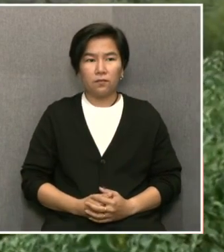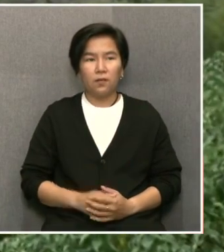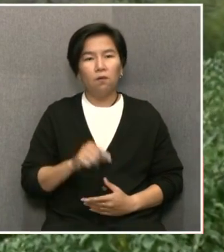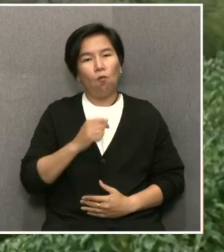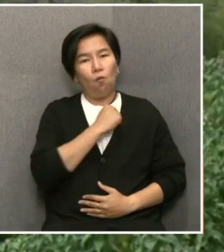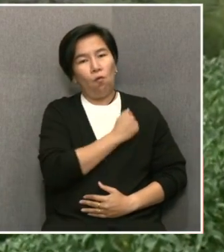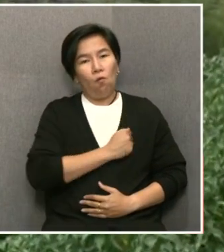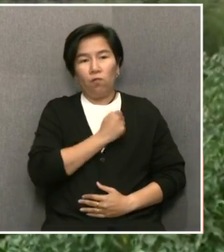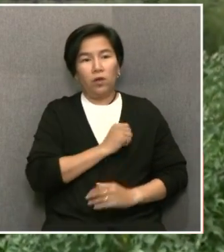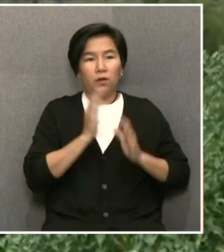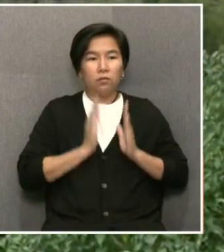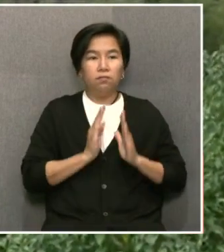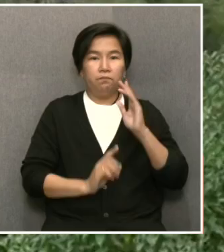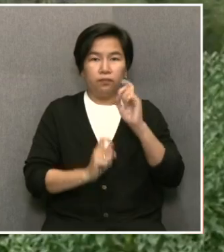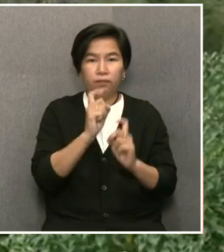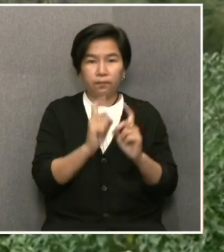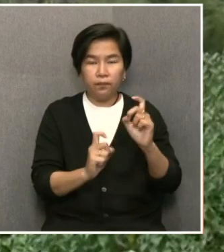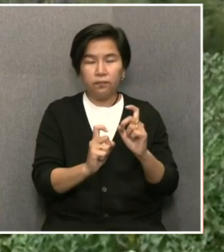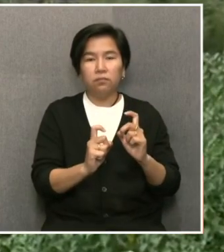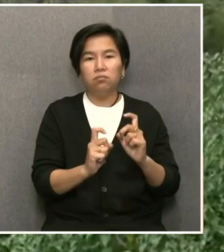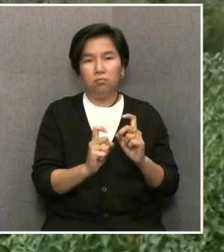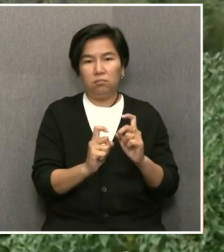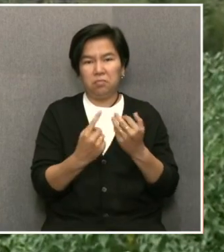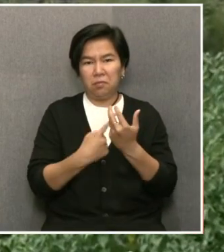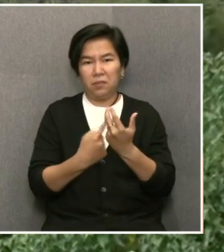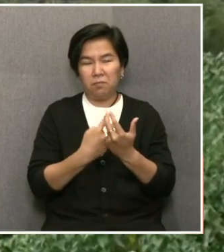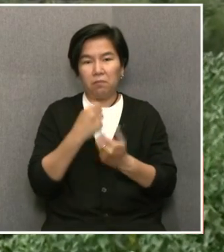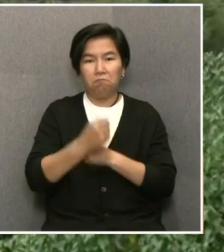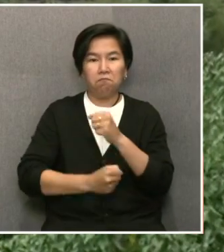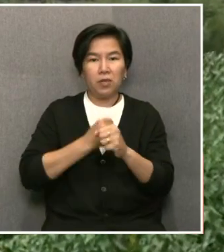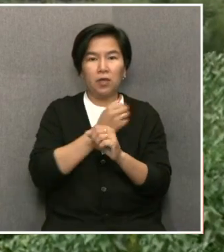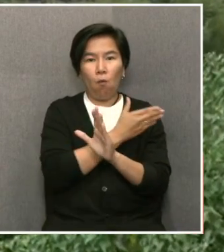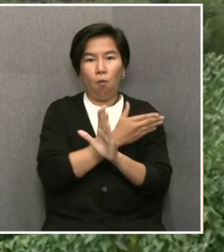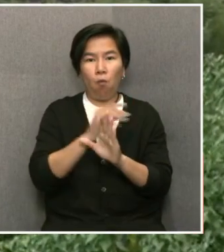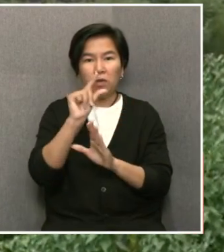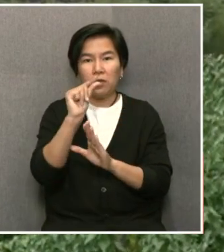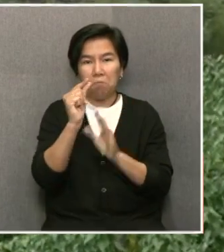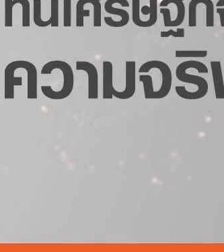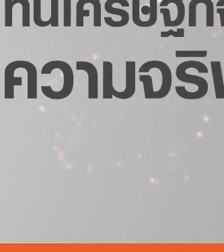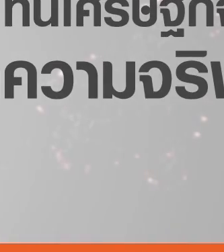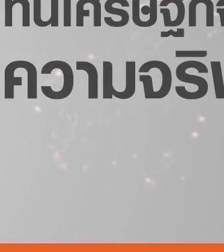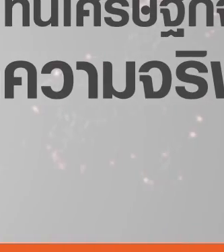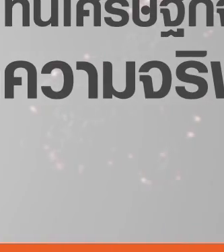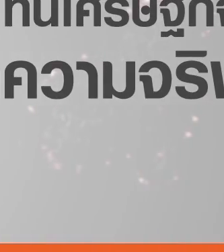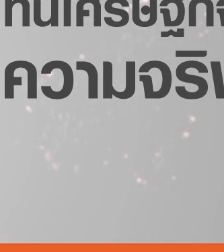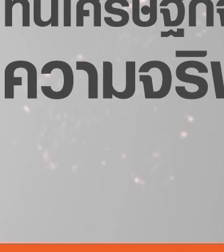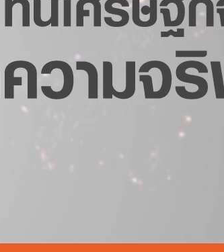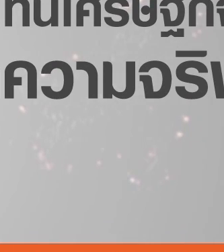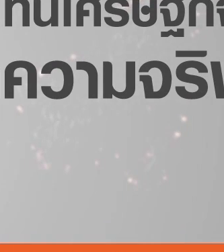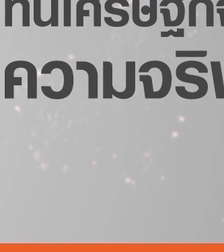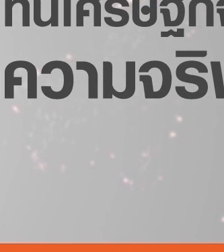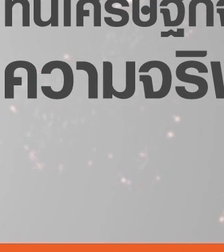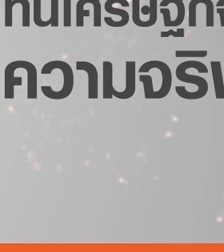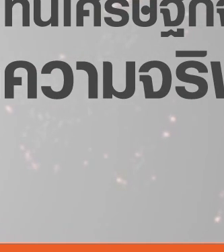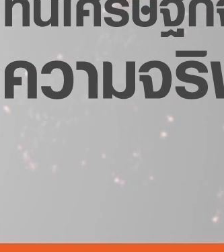นกรรมครั้งใหญ่ซึ่งมีผู้เสียชีวิตมากที่สุดในรอบ 20ปีของอินเดียครับขอบคุณที่ติดตามรับ